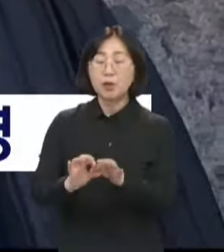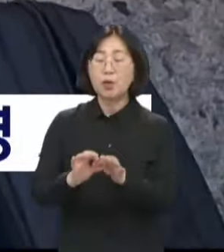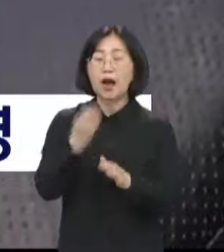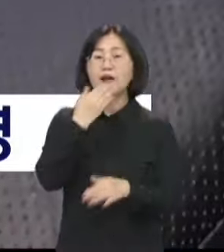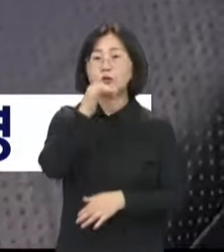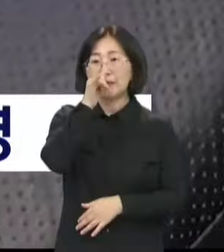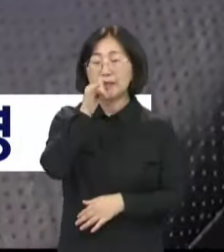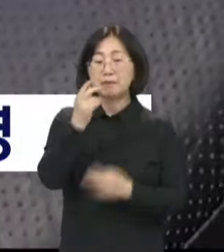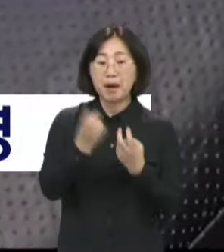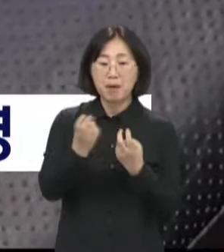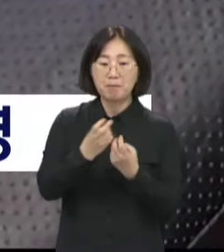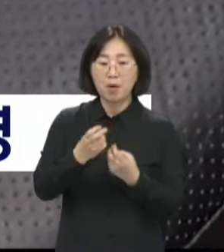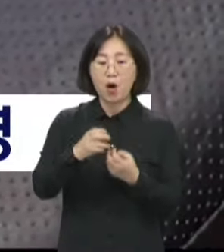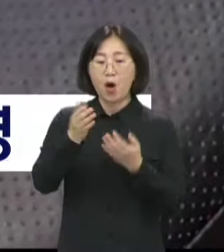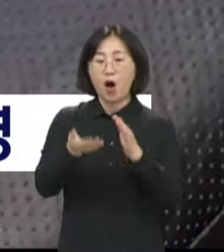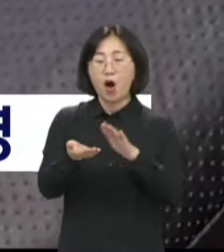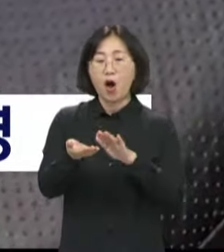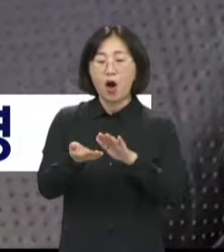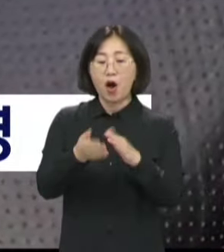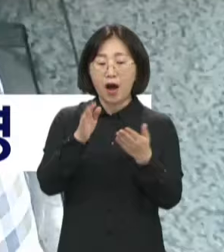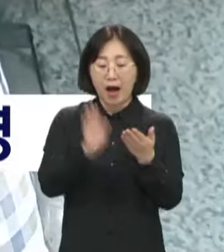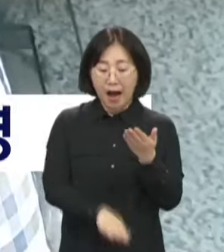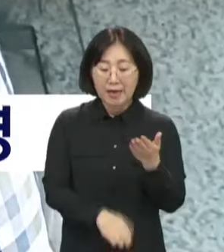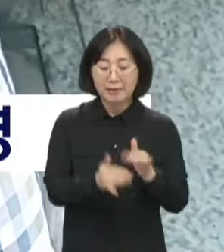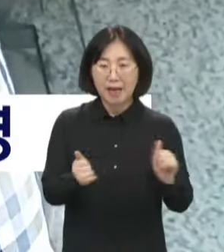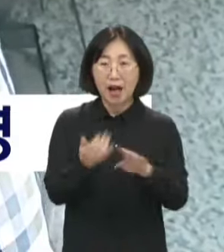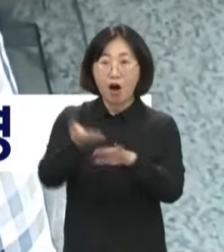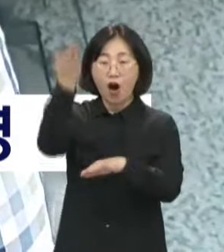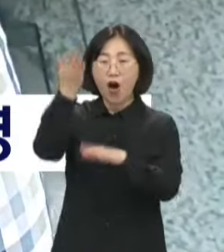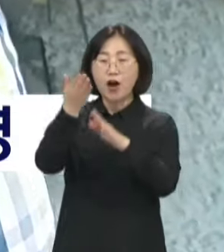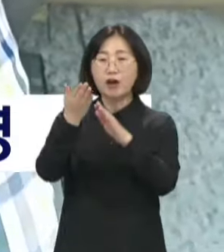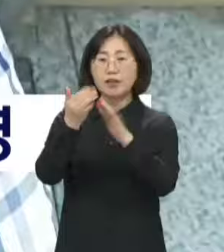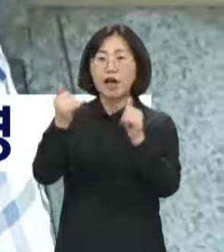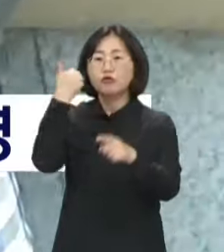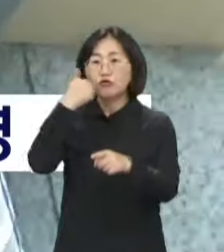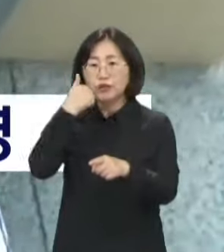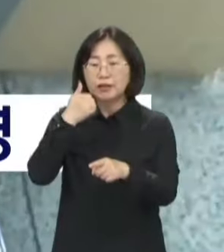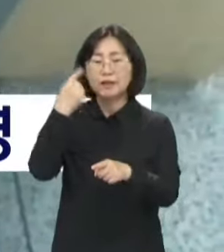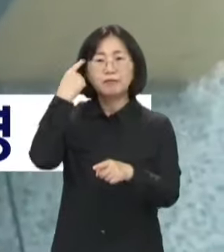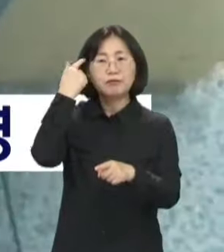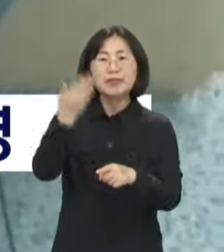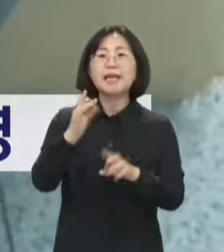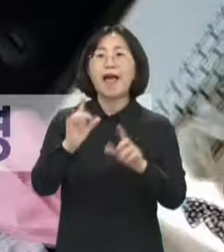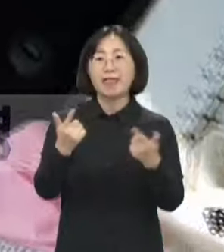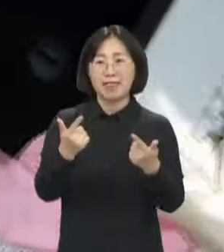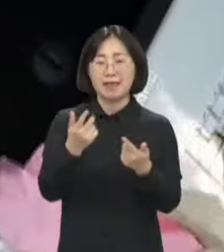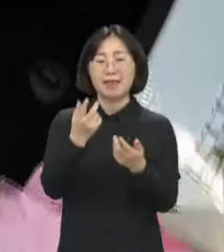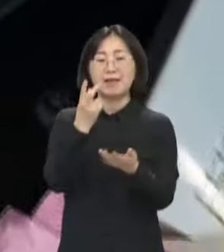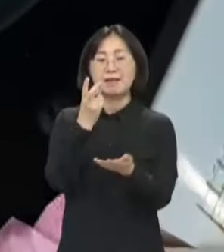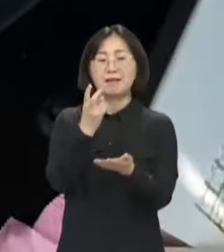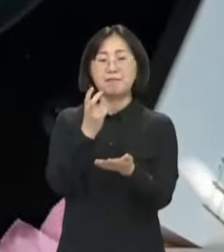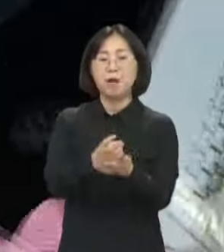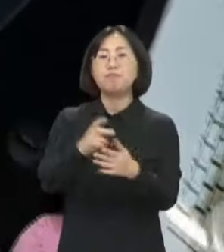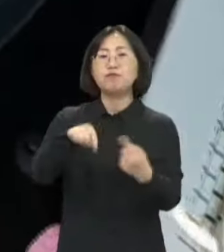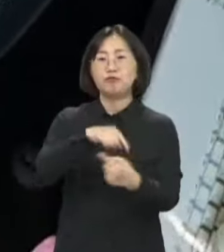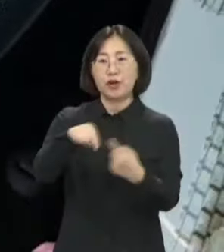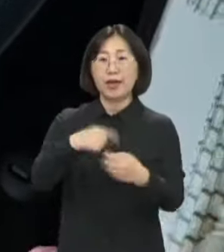이유는 조직의 하급자가 상급자의 신상 정보와 관계를 묻지 않는 이른바 하선 기본 수칙을 운영했기